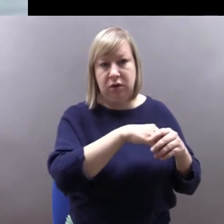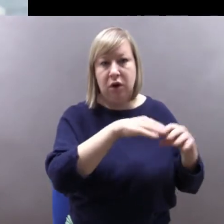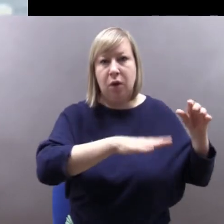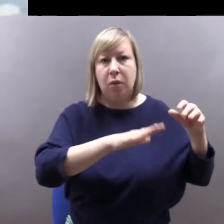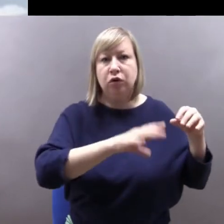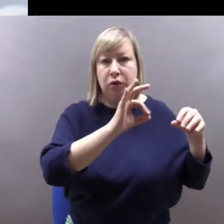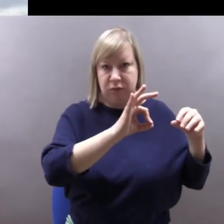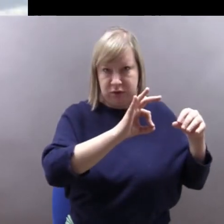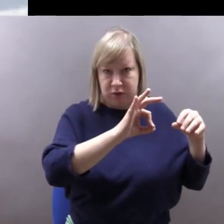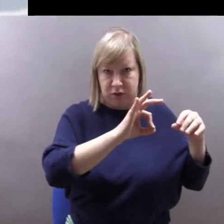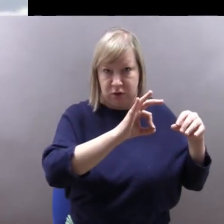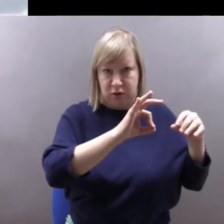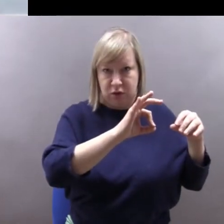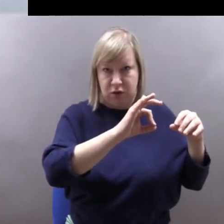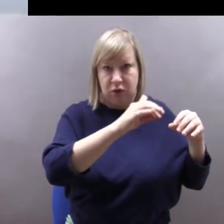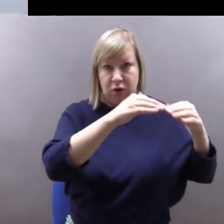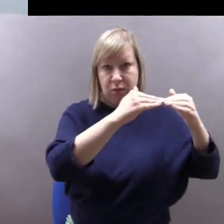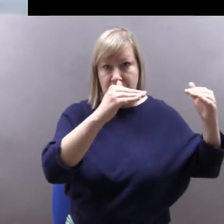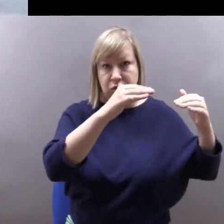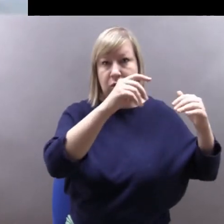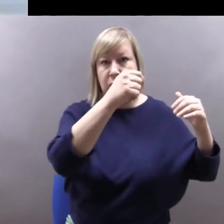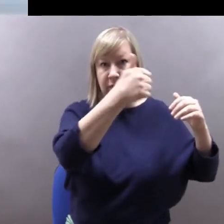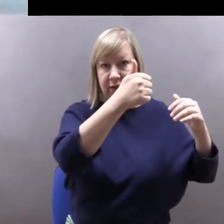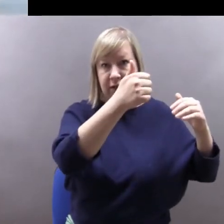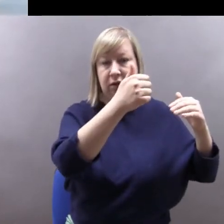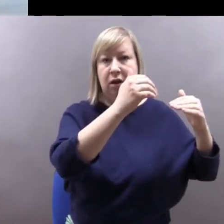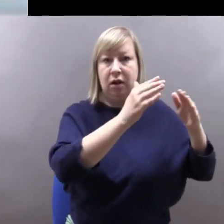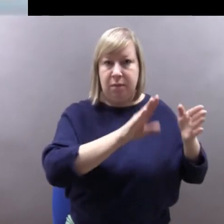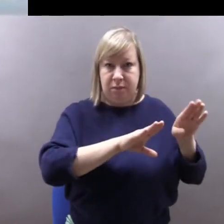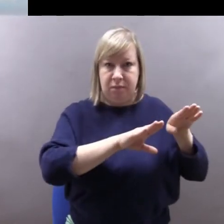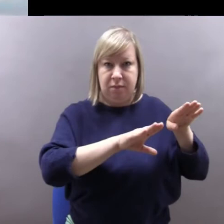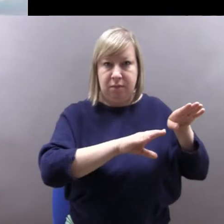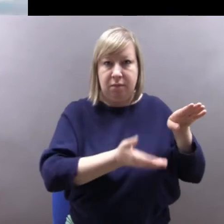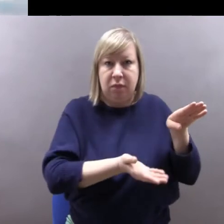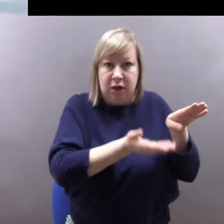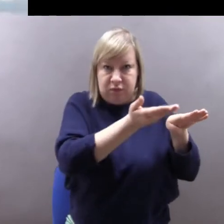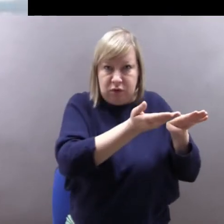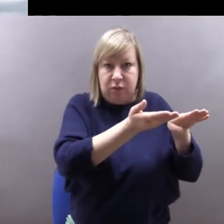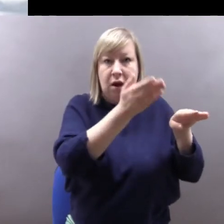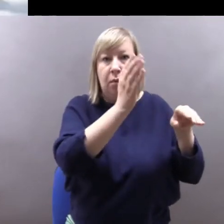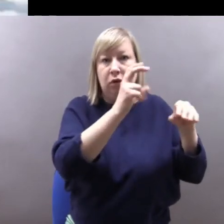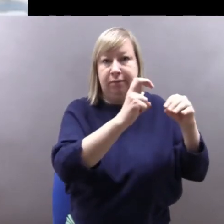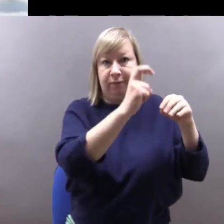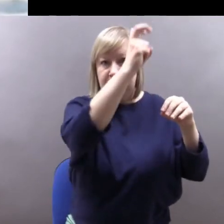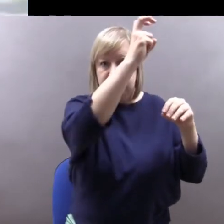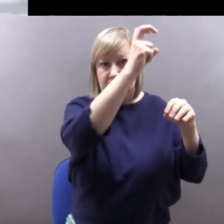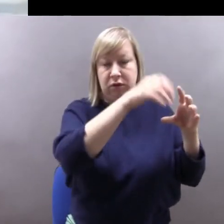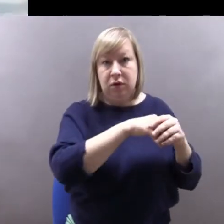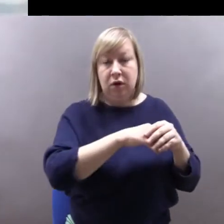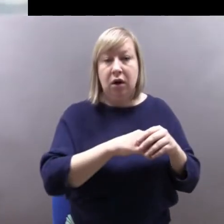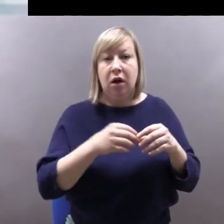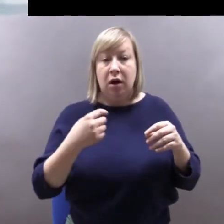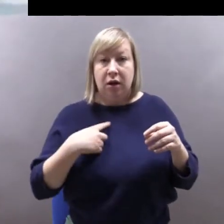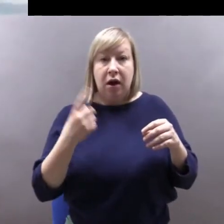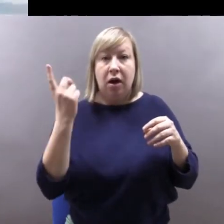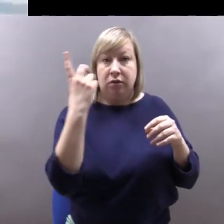z poziomu 0 na poziom 1 była platforma, a potem już była winda. No i jak pojechałem tam